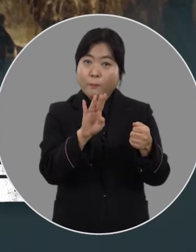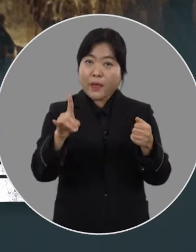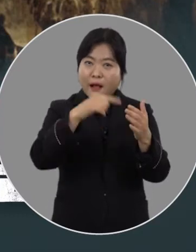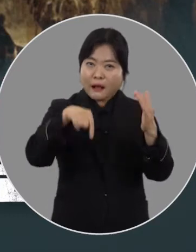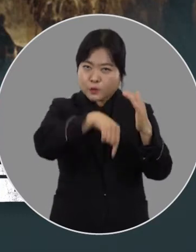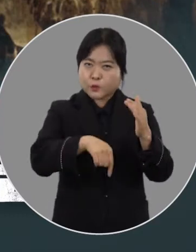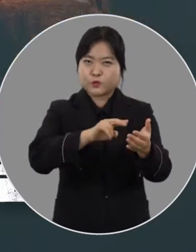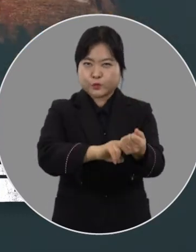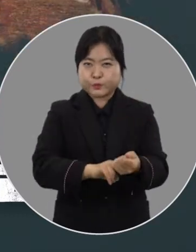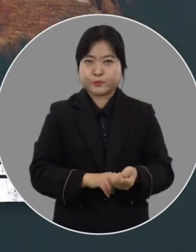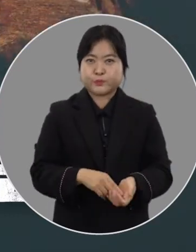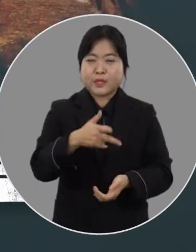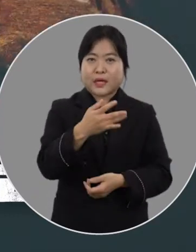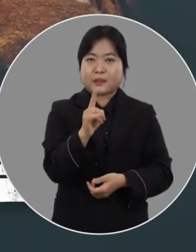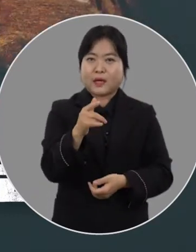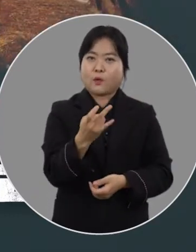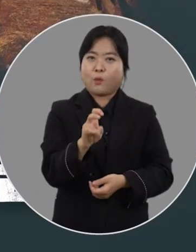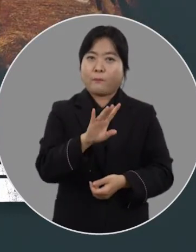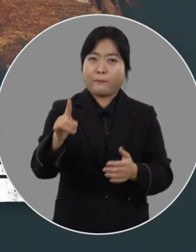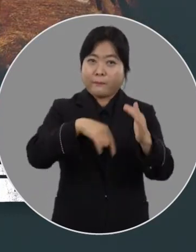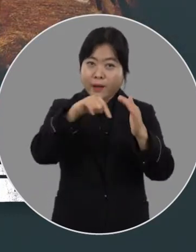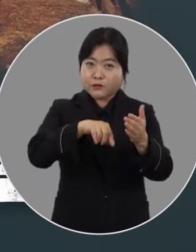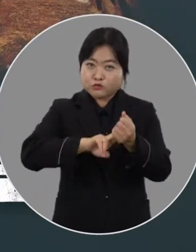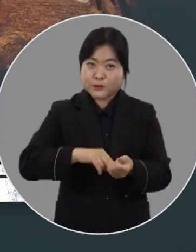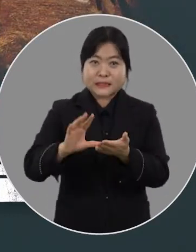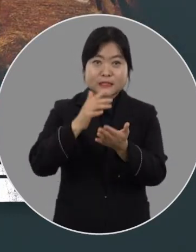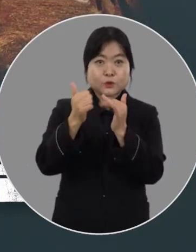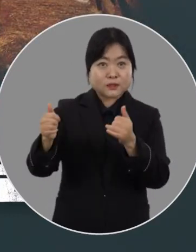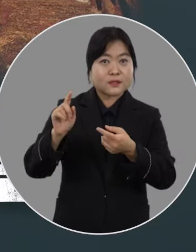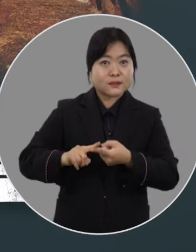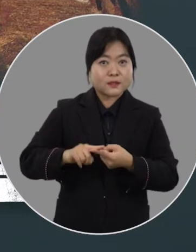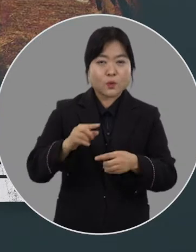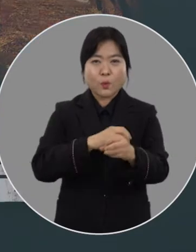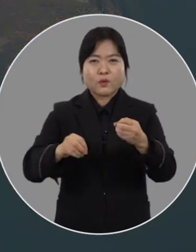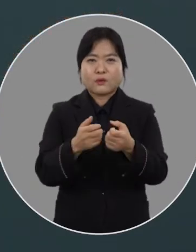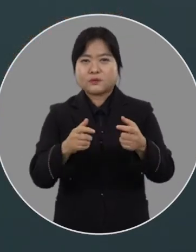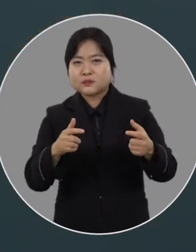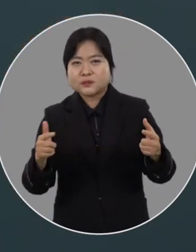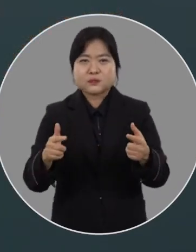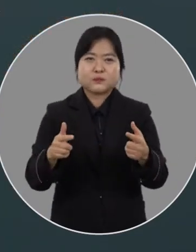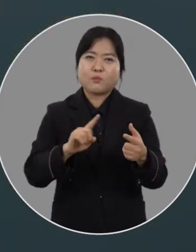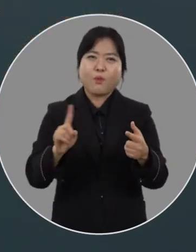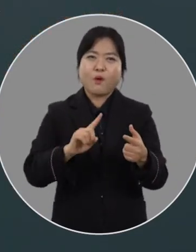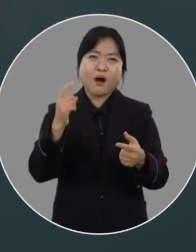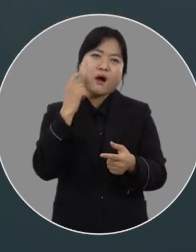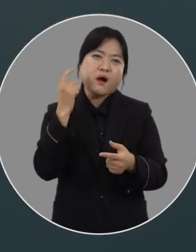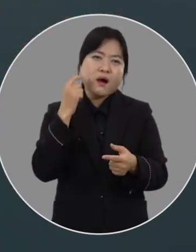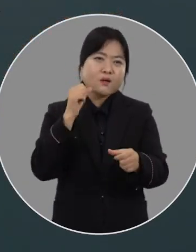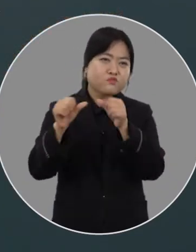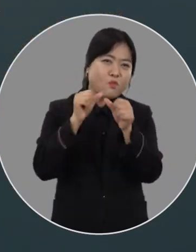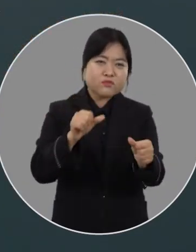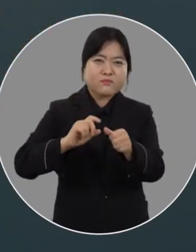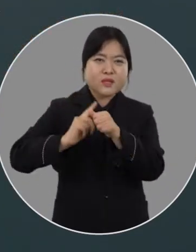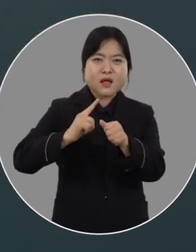숨어들게 됩니다. 카타콤베 안에 숨어든 그리스도인들에 대해서는 오히려 여러 가지 루머와 여러